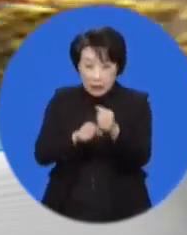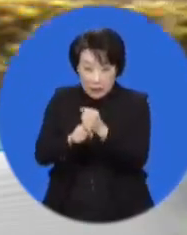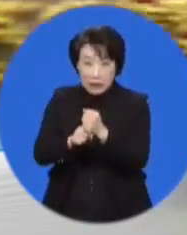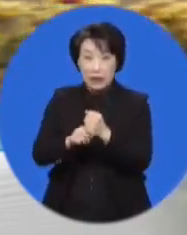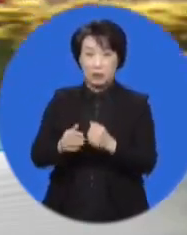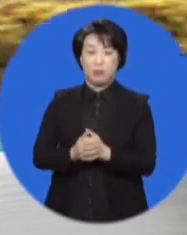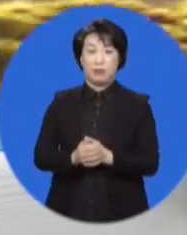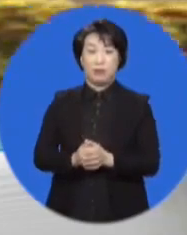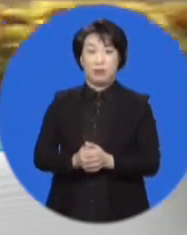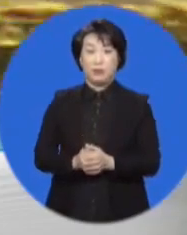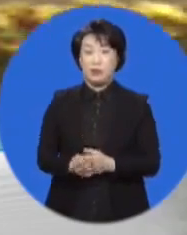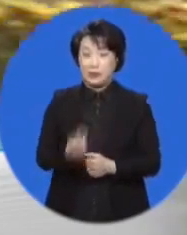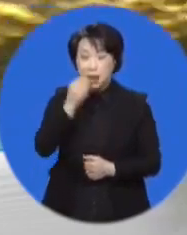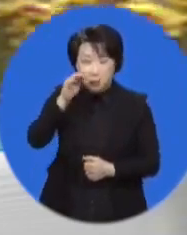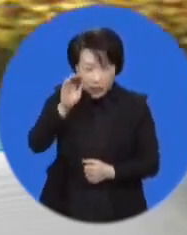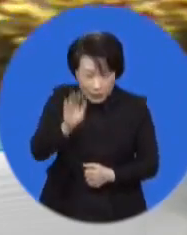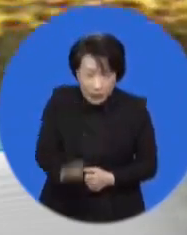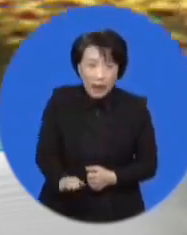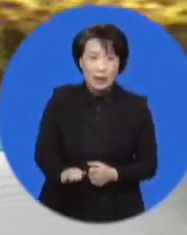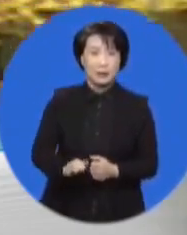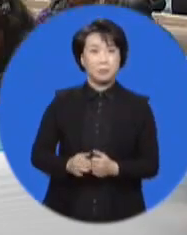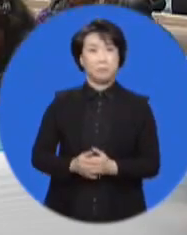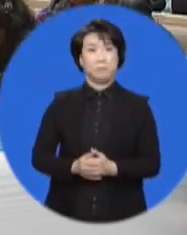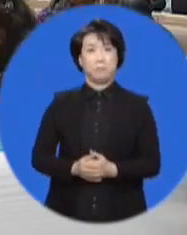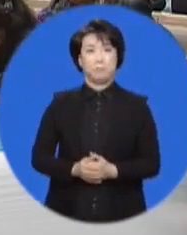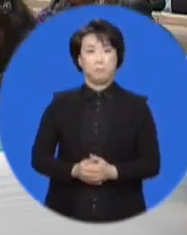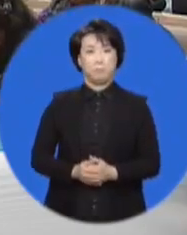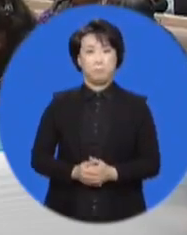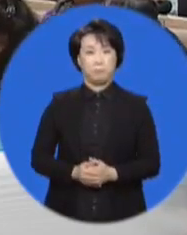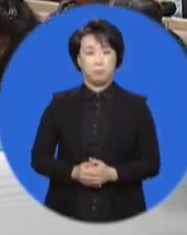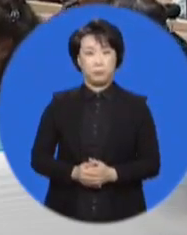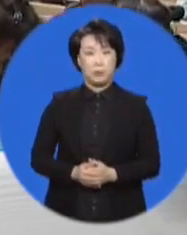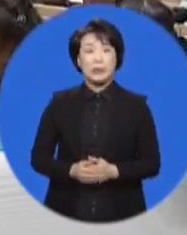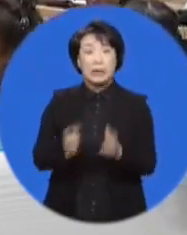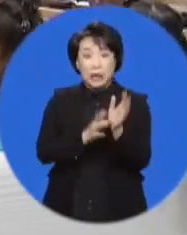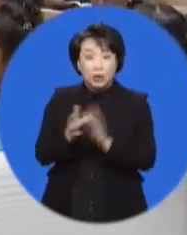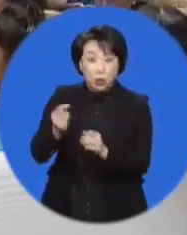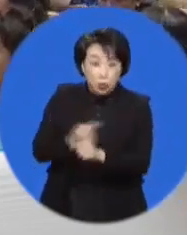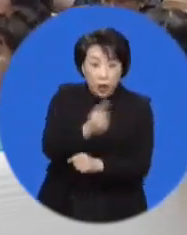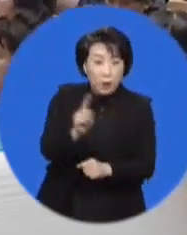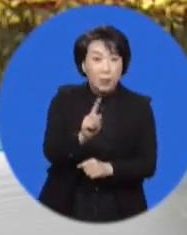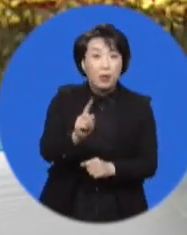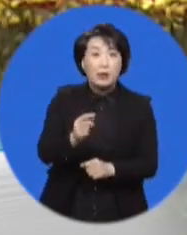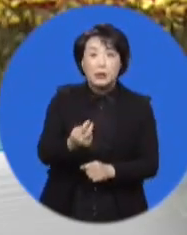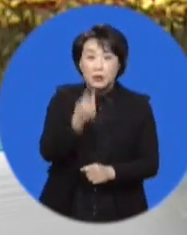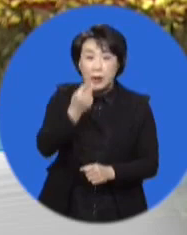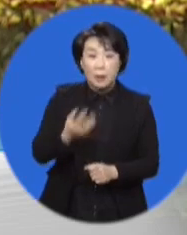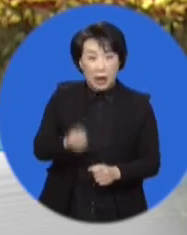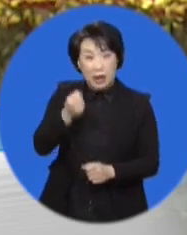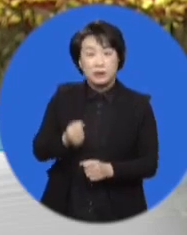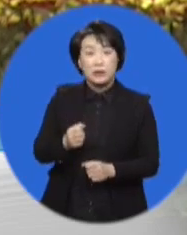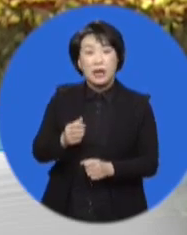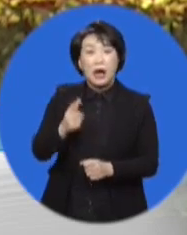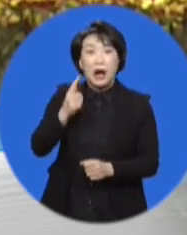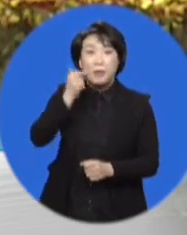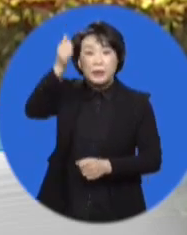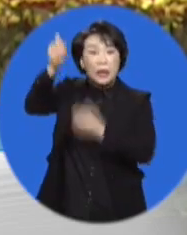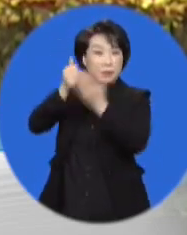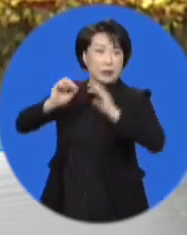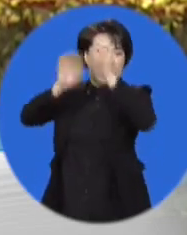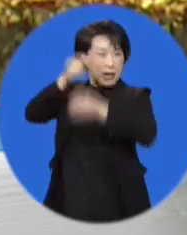진리야! 생명이야! 나로 말미암지 않고는 생명 있는 아버지 나라 못